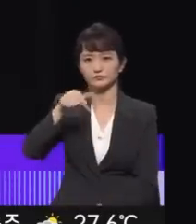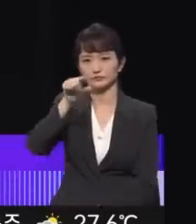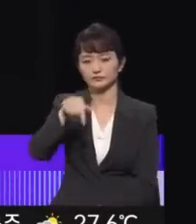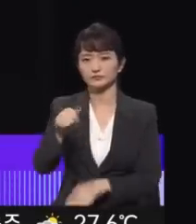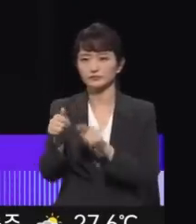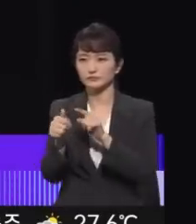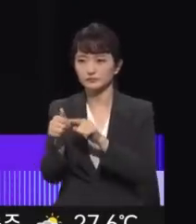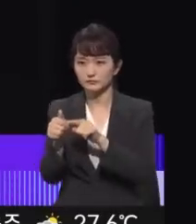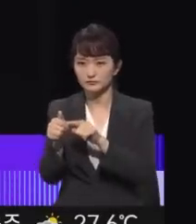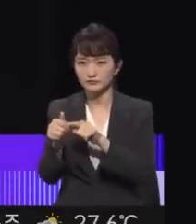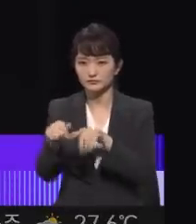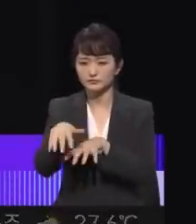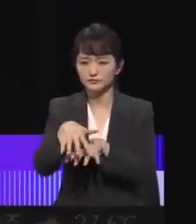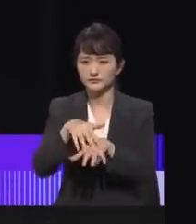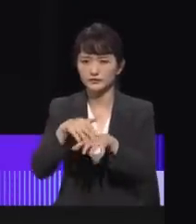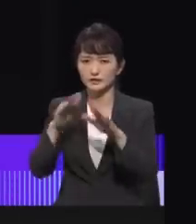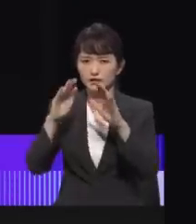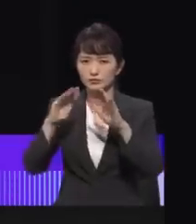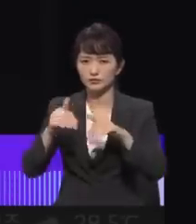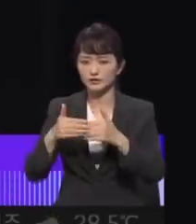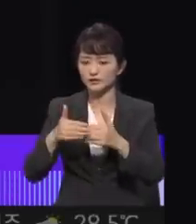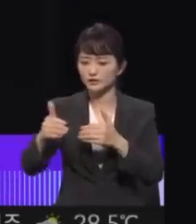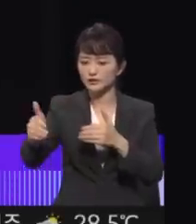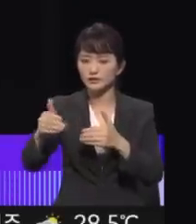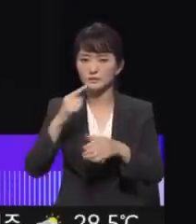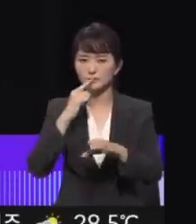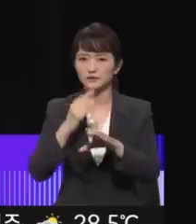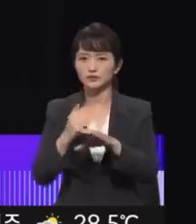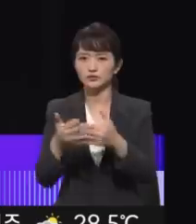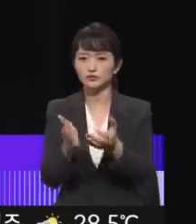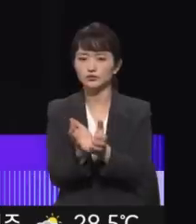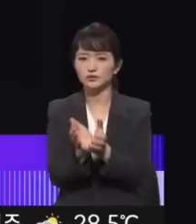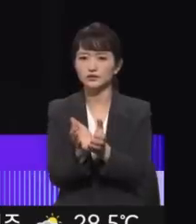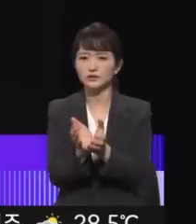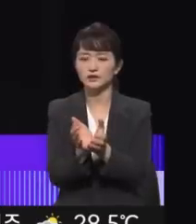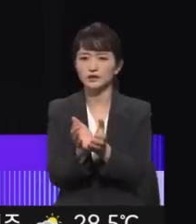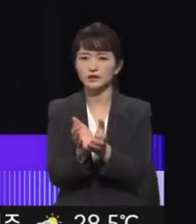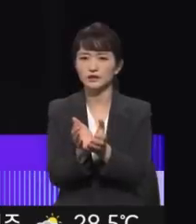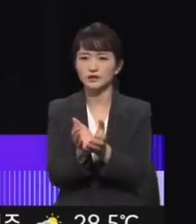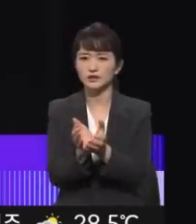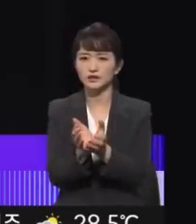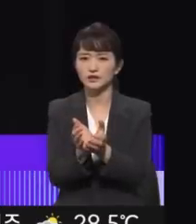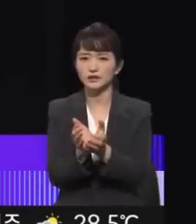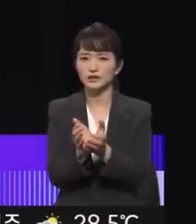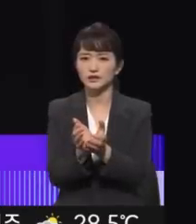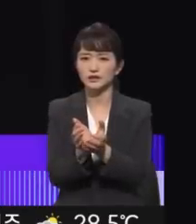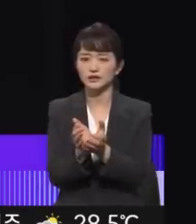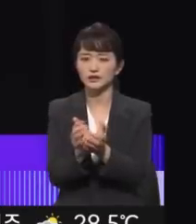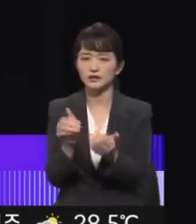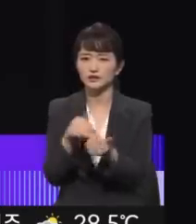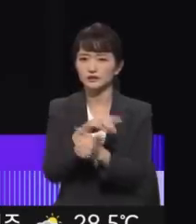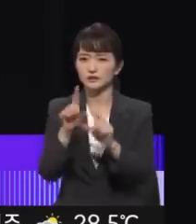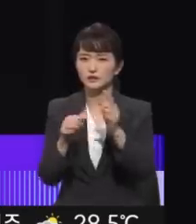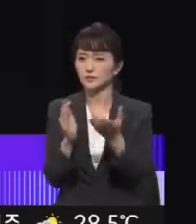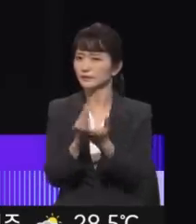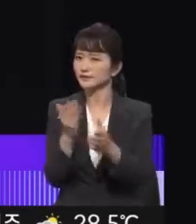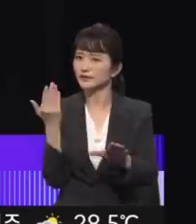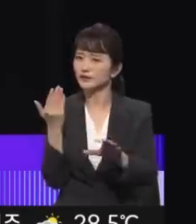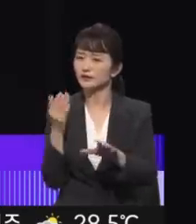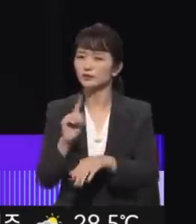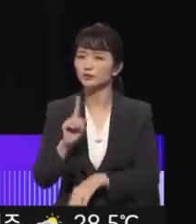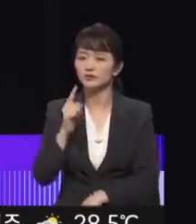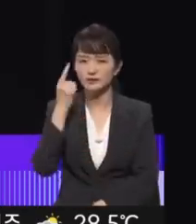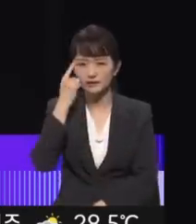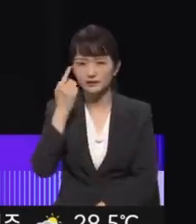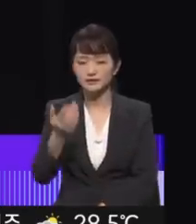붕괴되는 과정 자체가 민족 내부 지수의 반했다 이렇게 사법부는 판단했습니다 이건 어떻게 보시는지요 일단 여기서